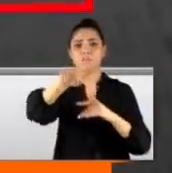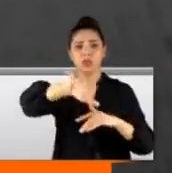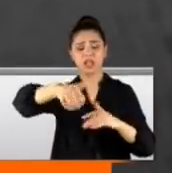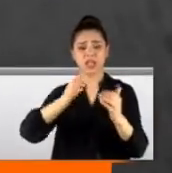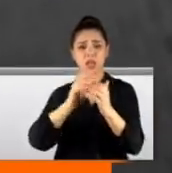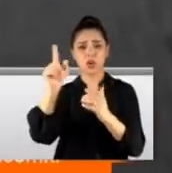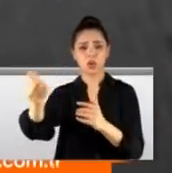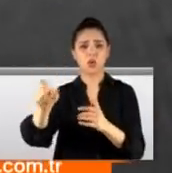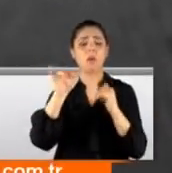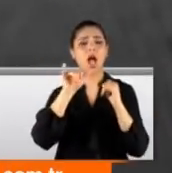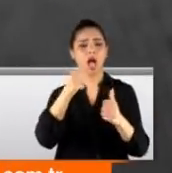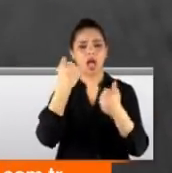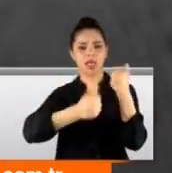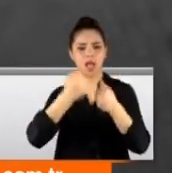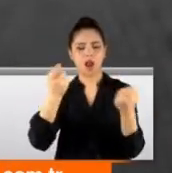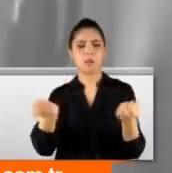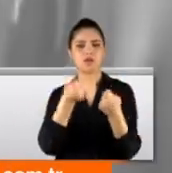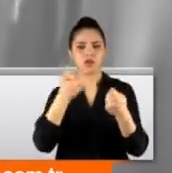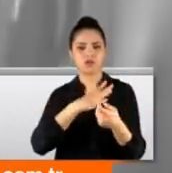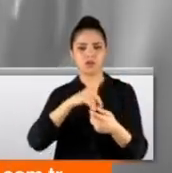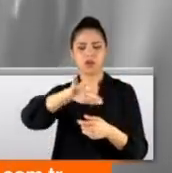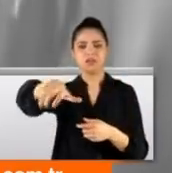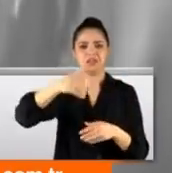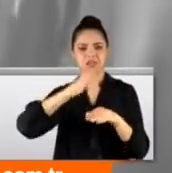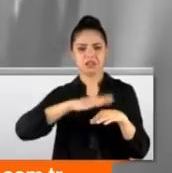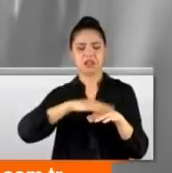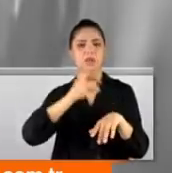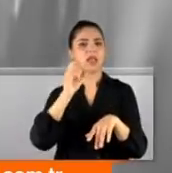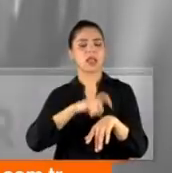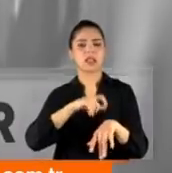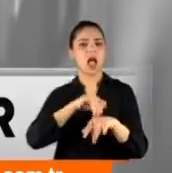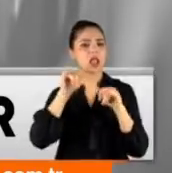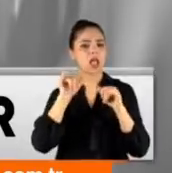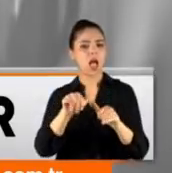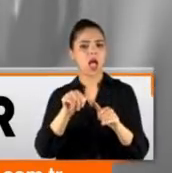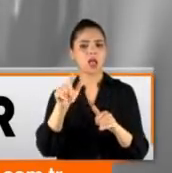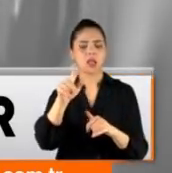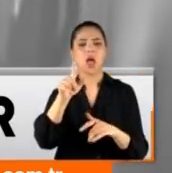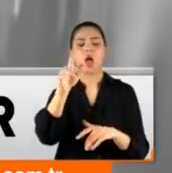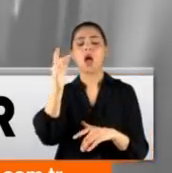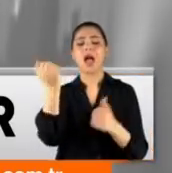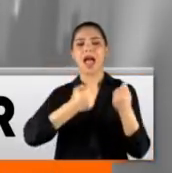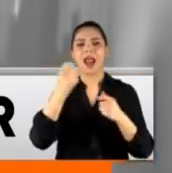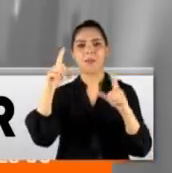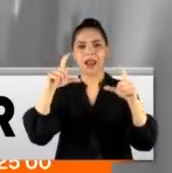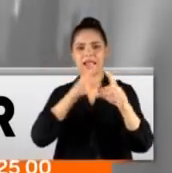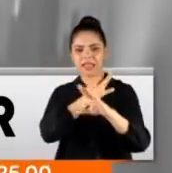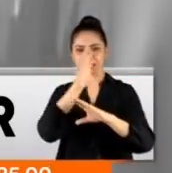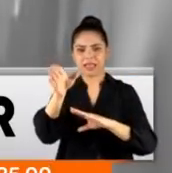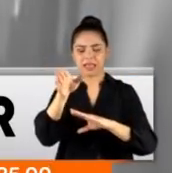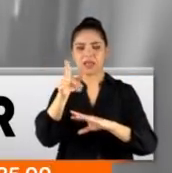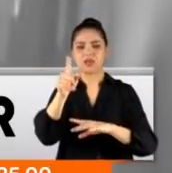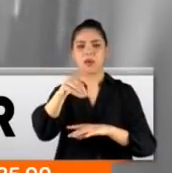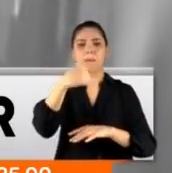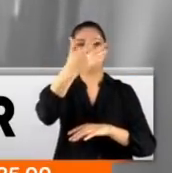çetesi yine aynı araçla işe koyuldu. Üstelik hırsızlık yaptıkları saat bile aynıydı. Tam otolastikçiye girecekleri anda